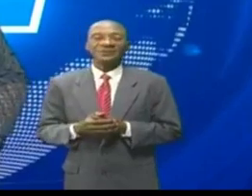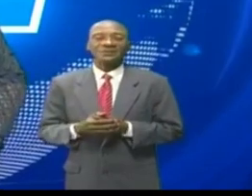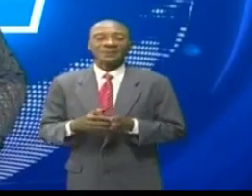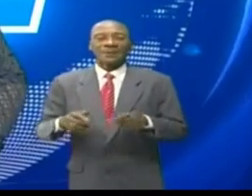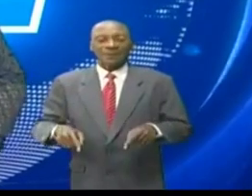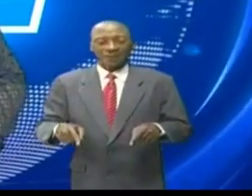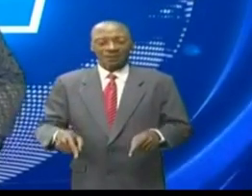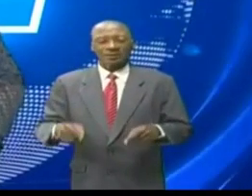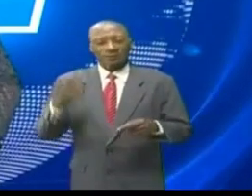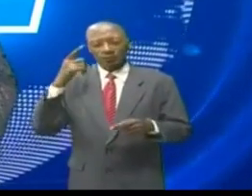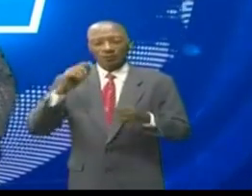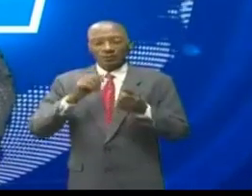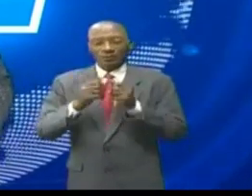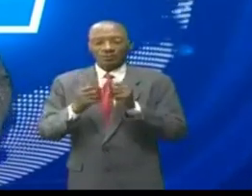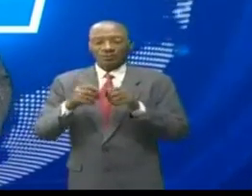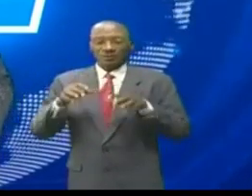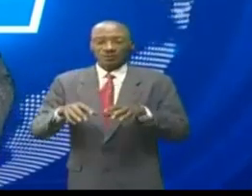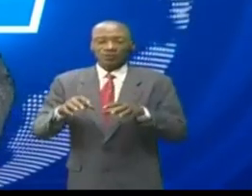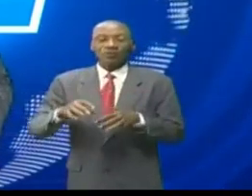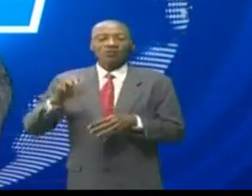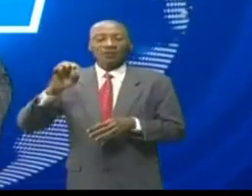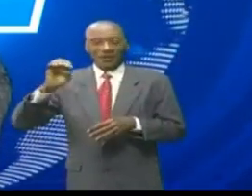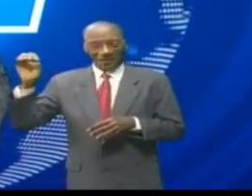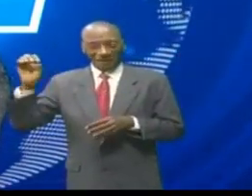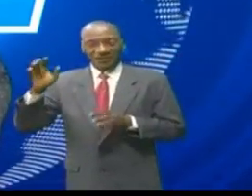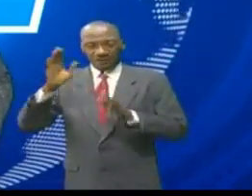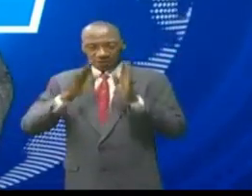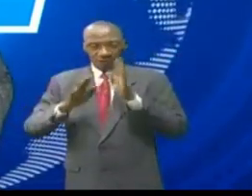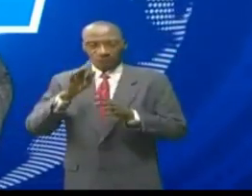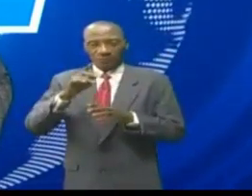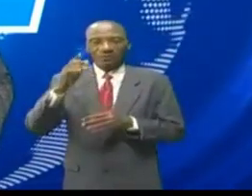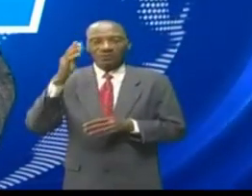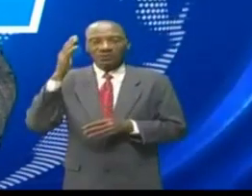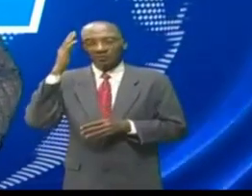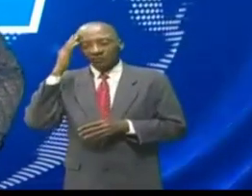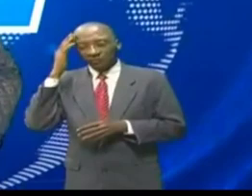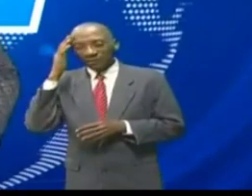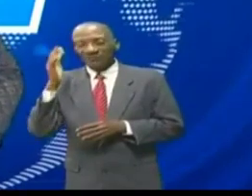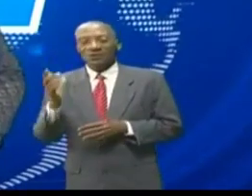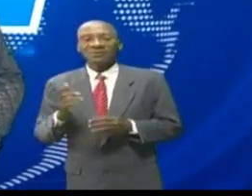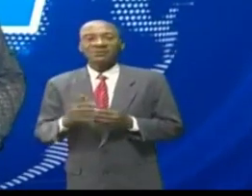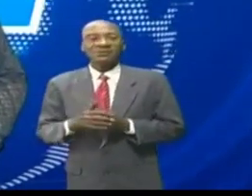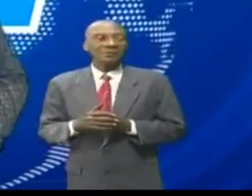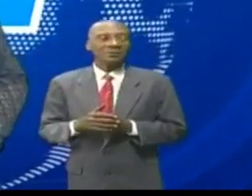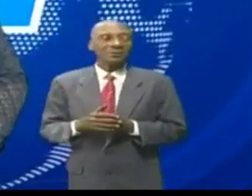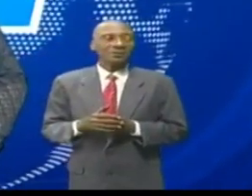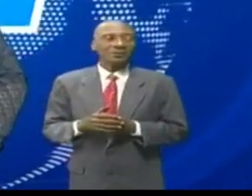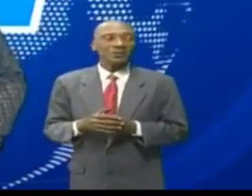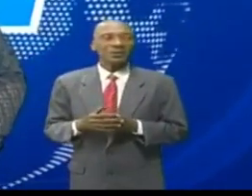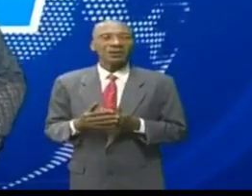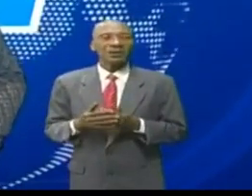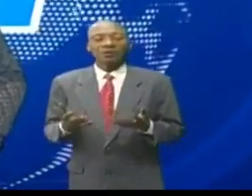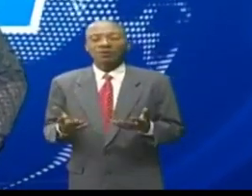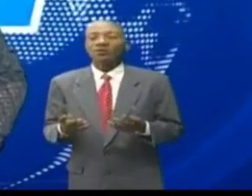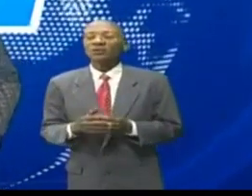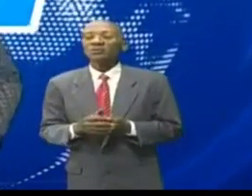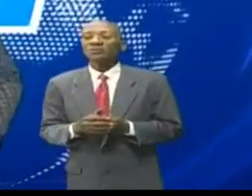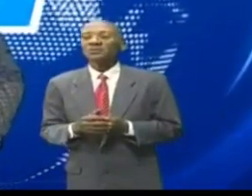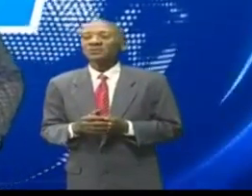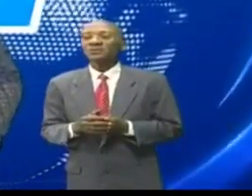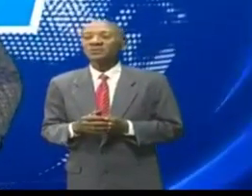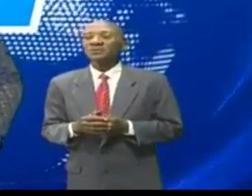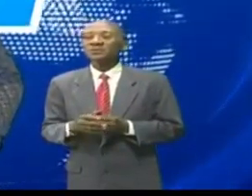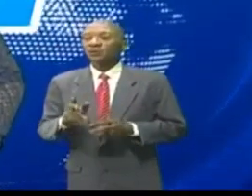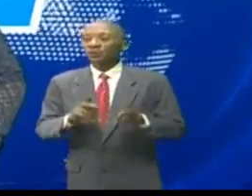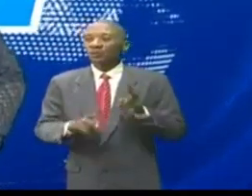République démocratique du Congo préoccupe au plus haut point l'ensemble des Congolais rangés comme un seul homme autour de la mobilisation générale lancée il y a